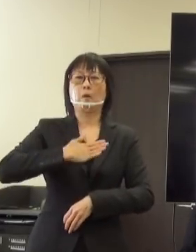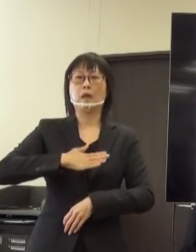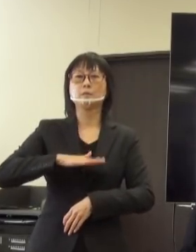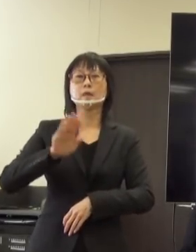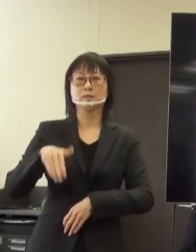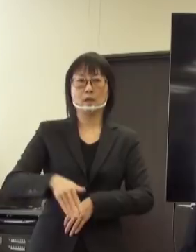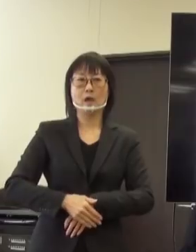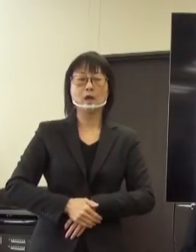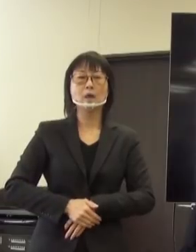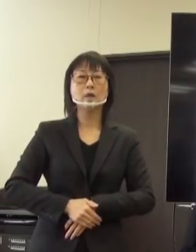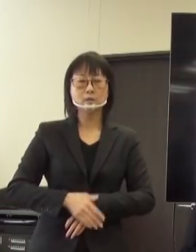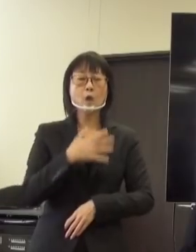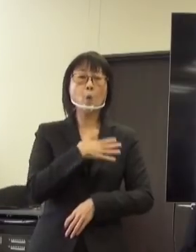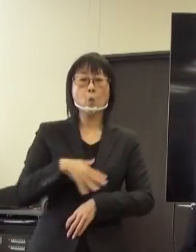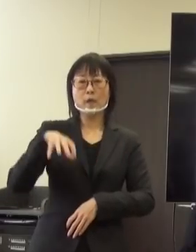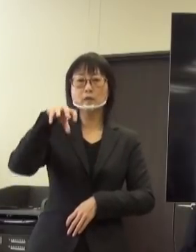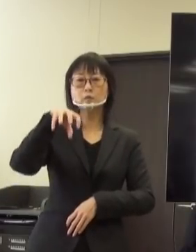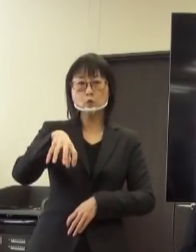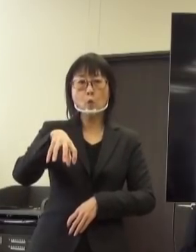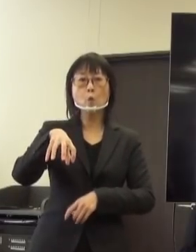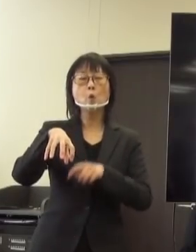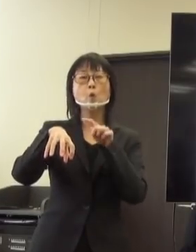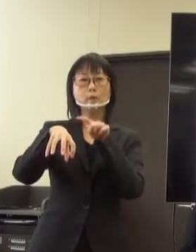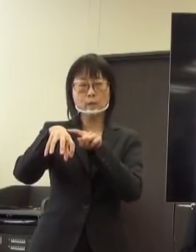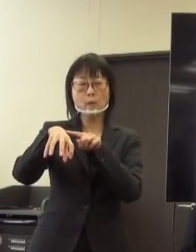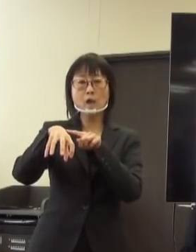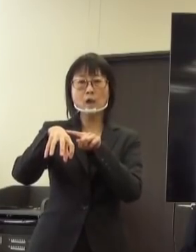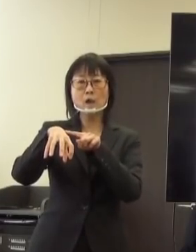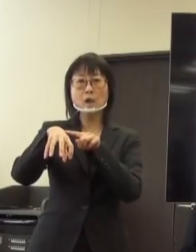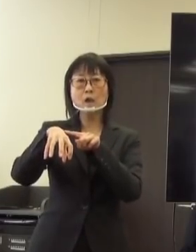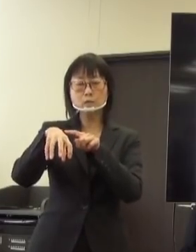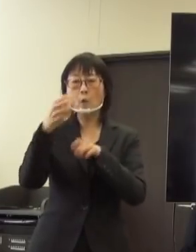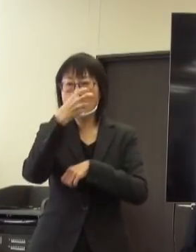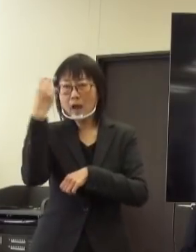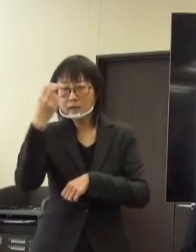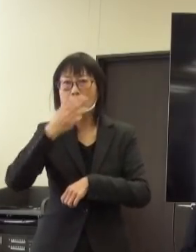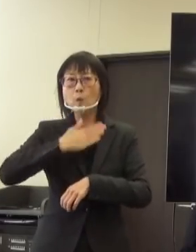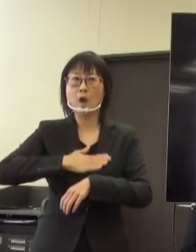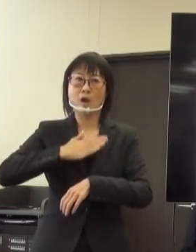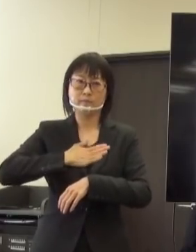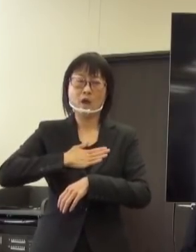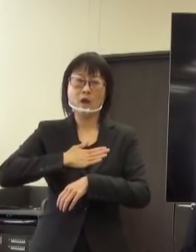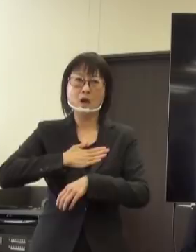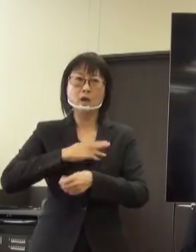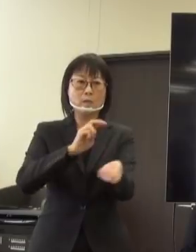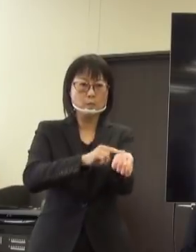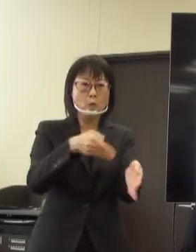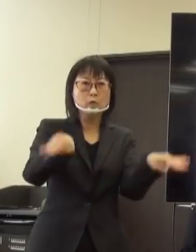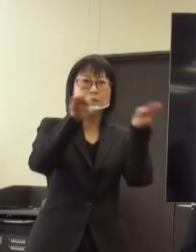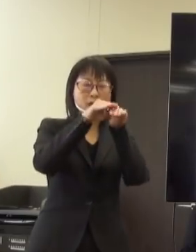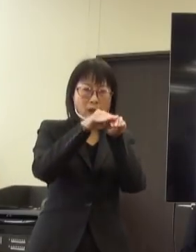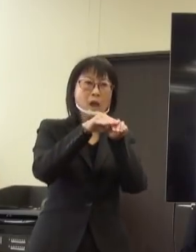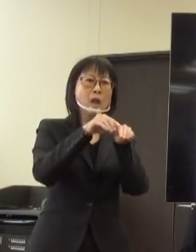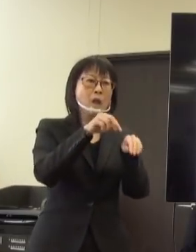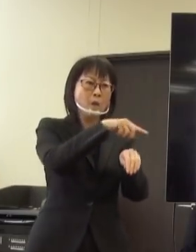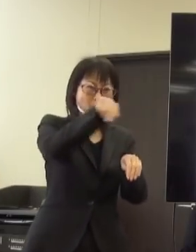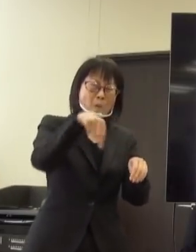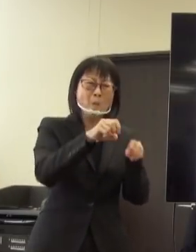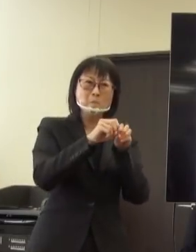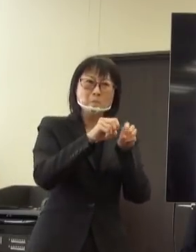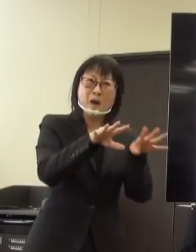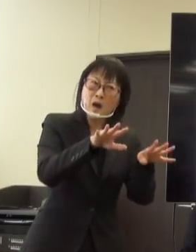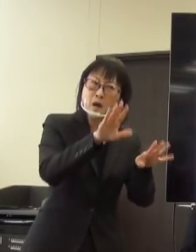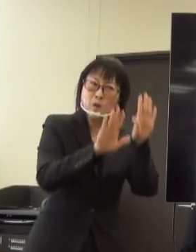健所ではこれを受けまして、院内感染の恐れありということで、早急に検査を実施をいたしま